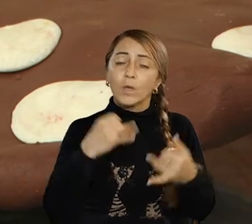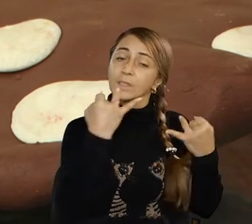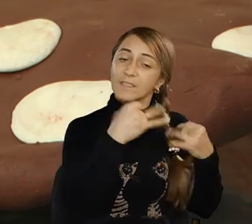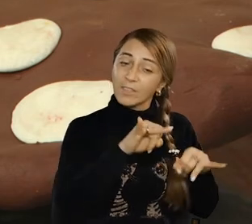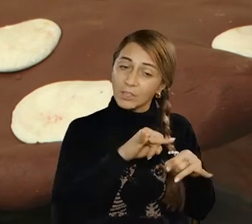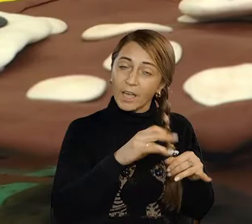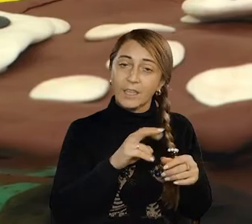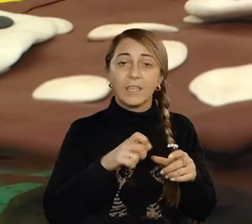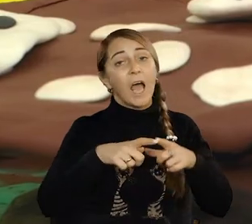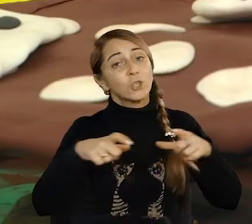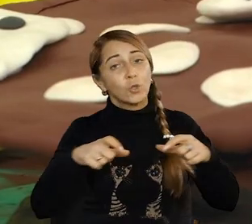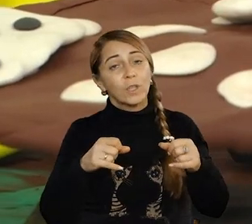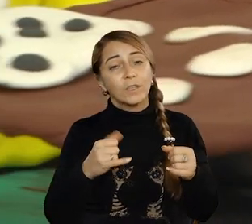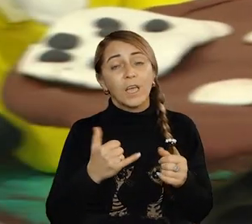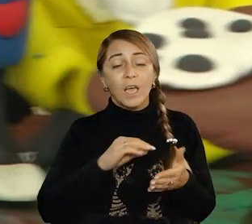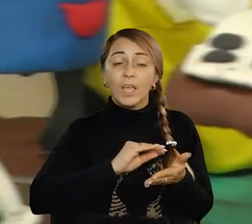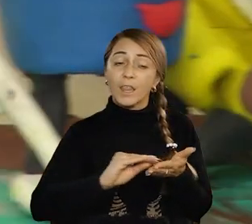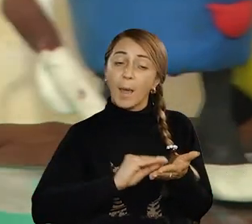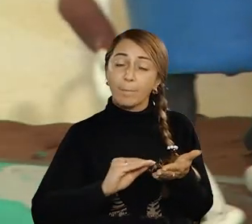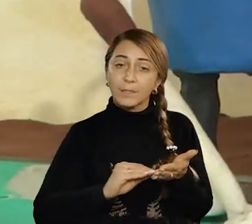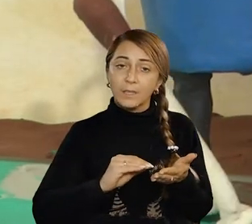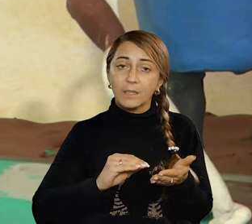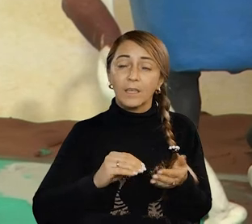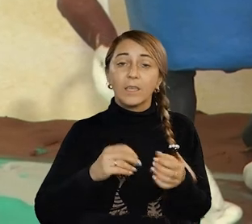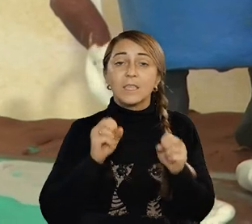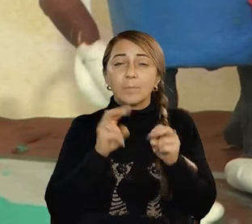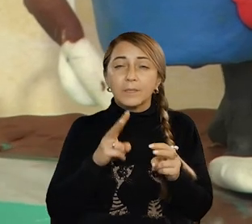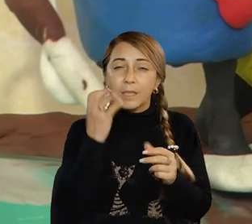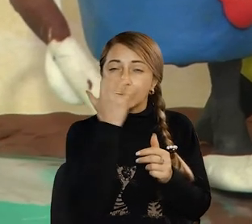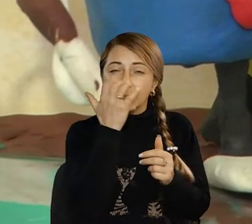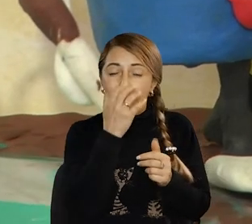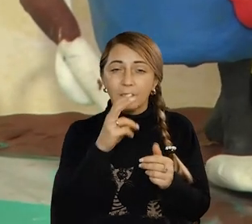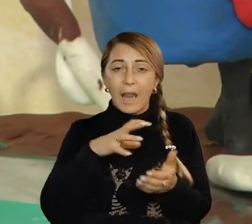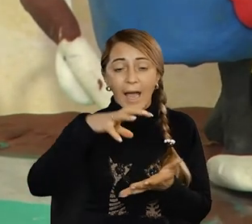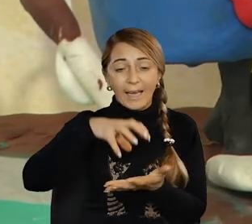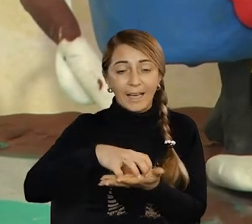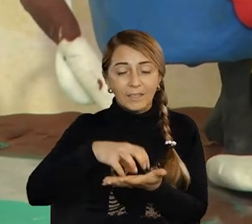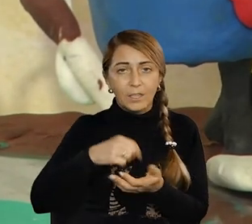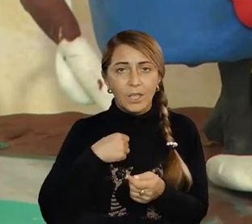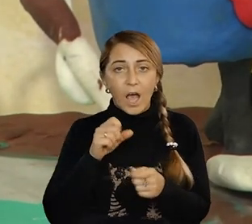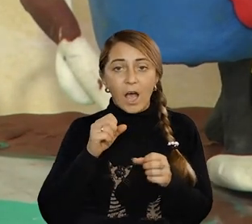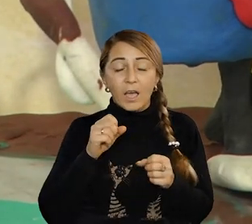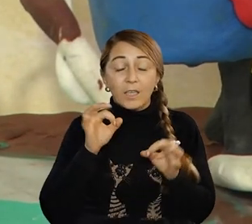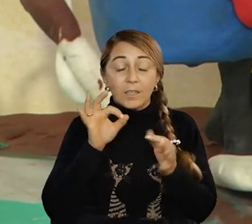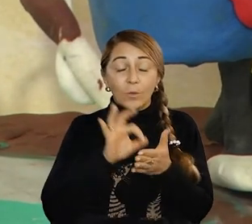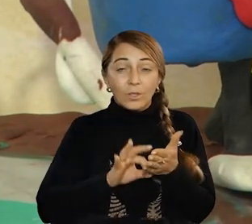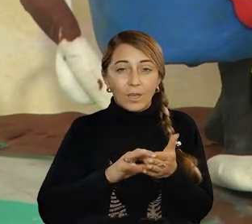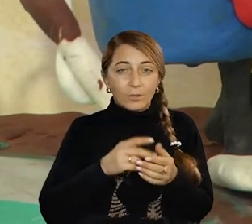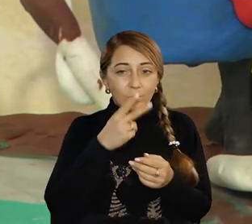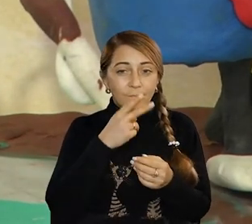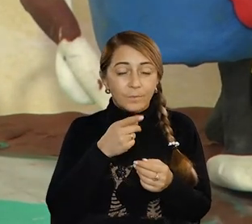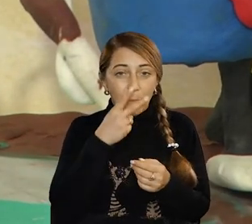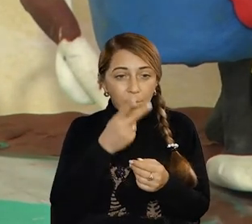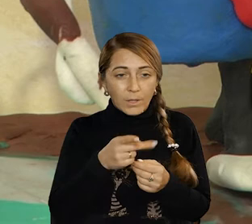для шоколадки та надруковане шрифтом Брайля для кексика. Я одразу збагнув, що відвідувач